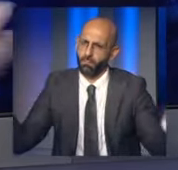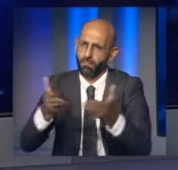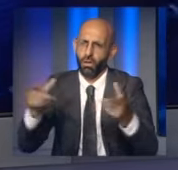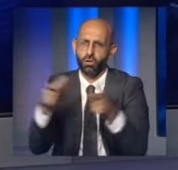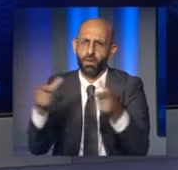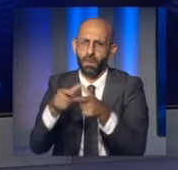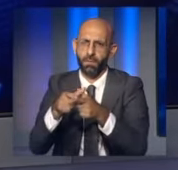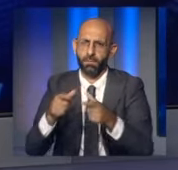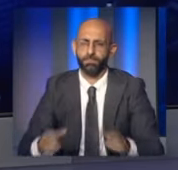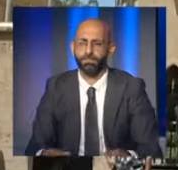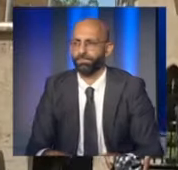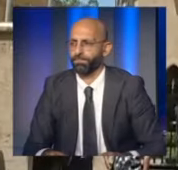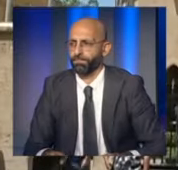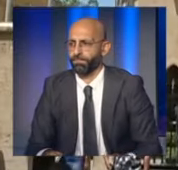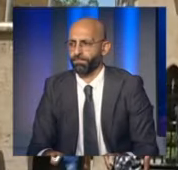رئيس الجمهورية.